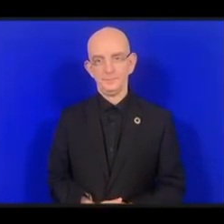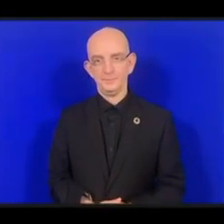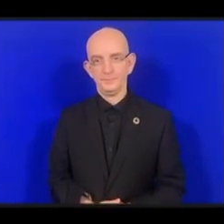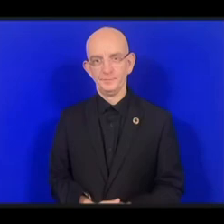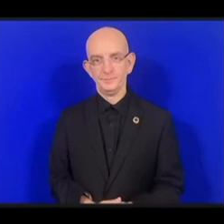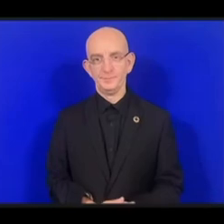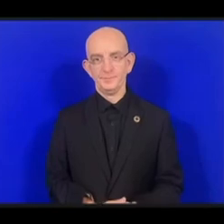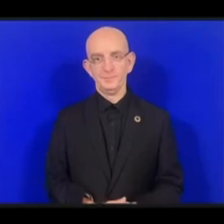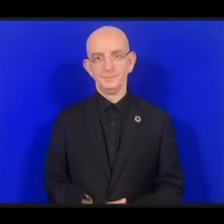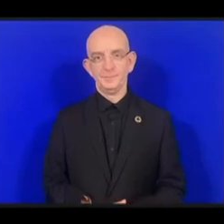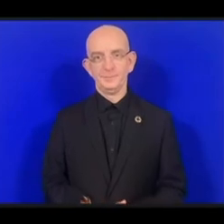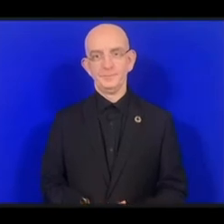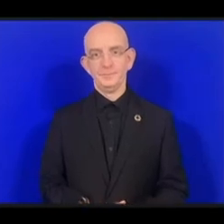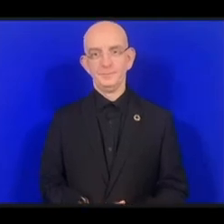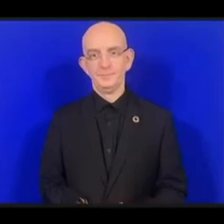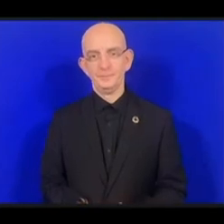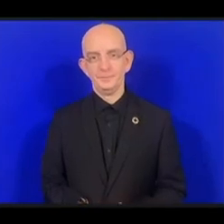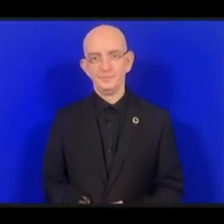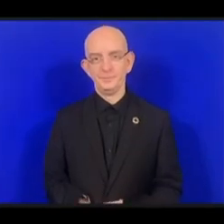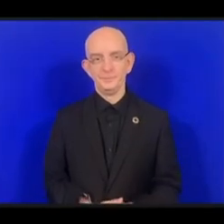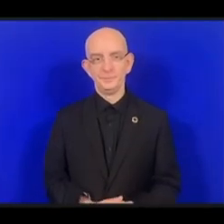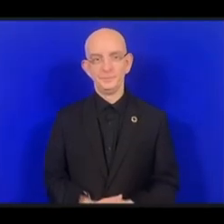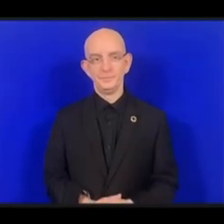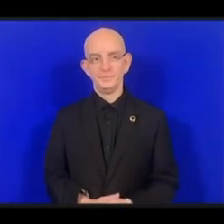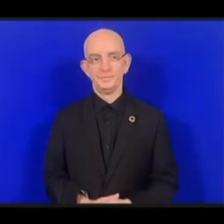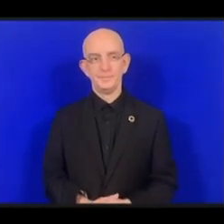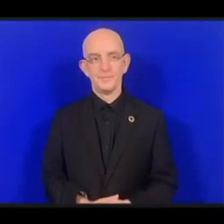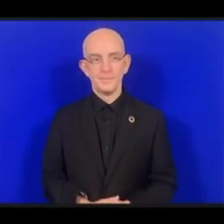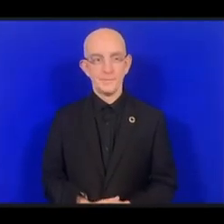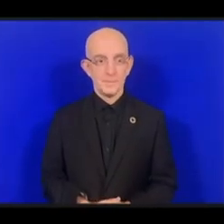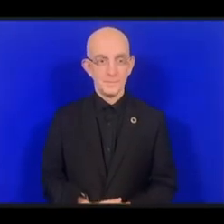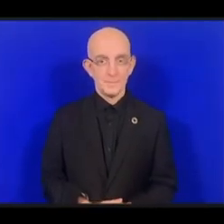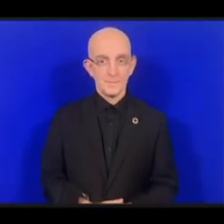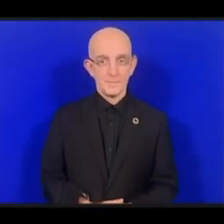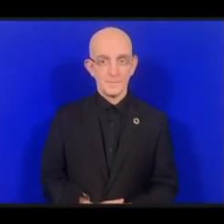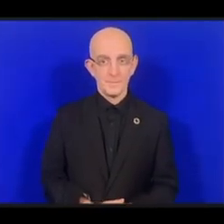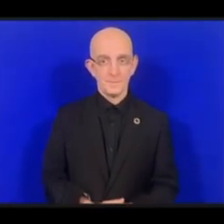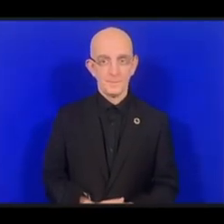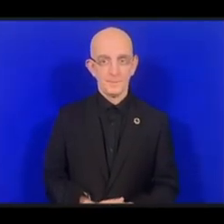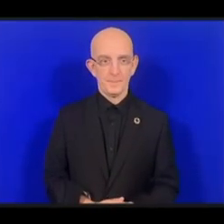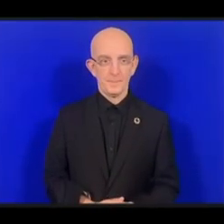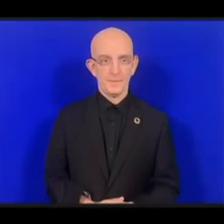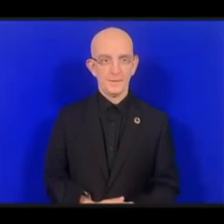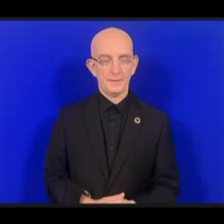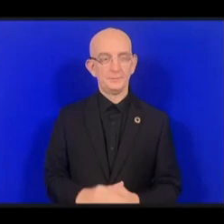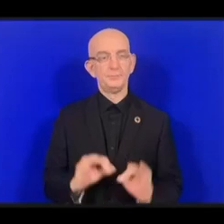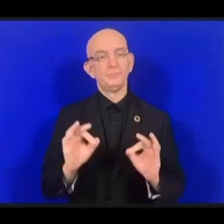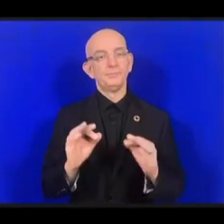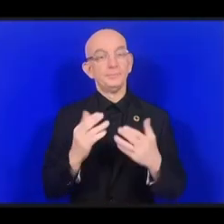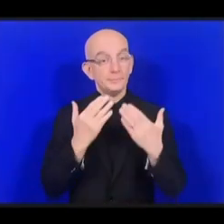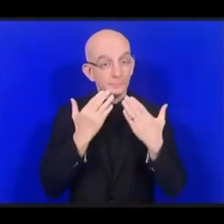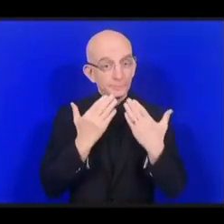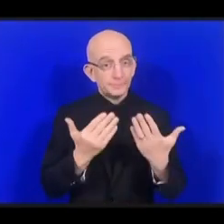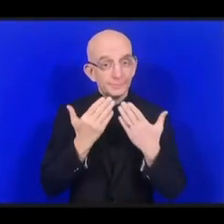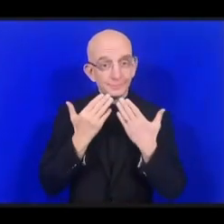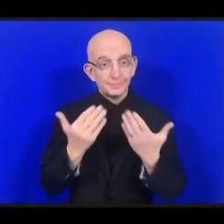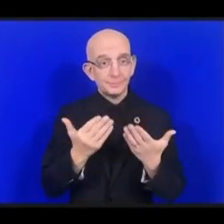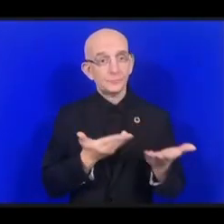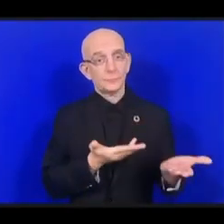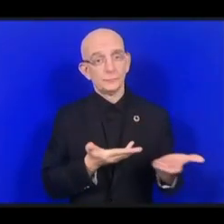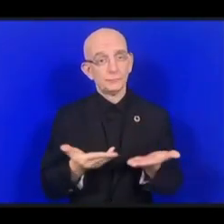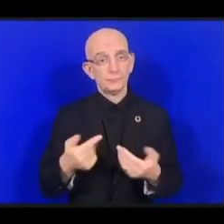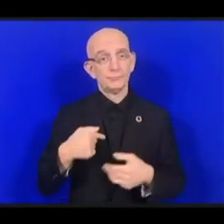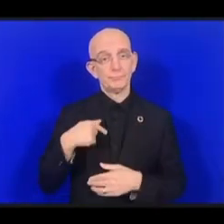えただいまご紹をいだきましたえ清水寺の住職でございます